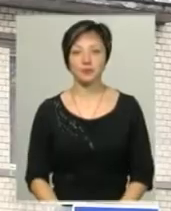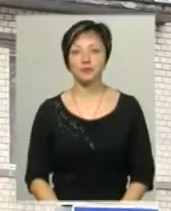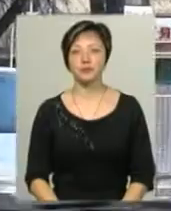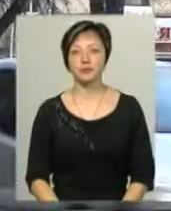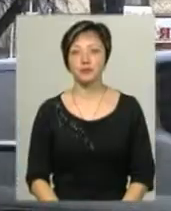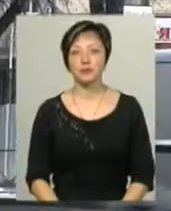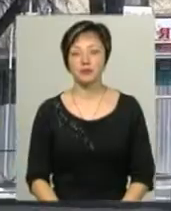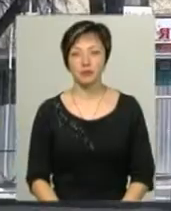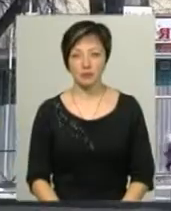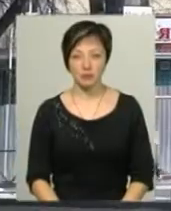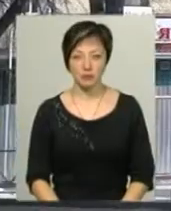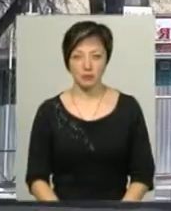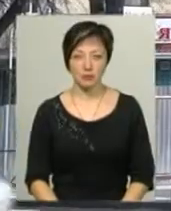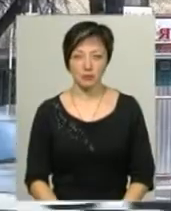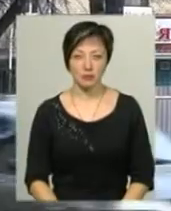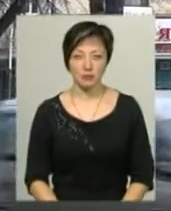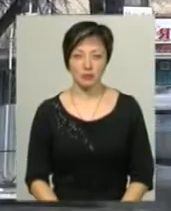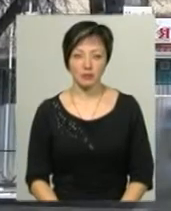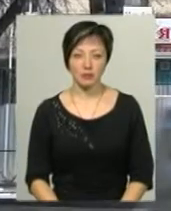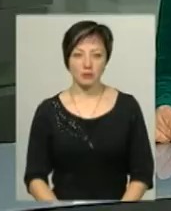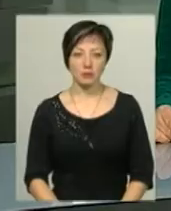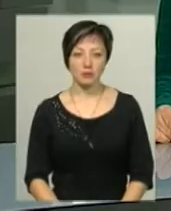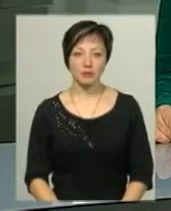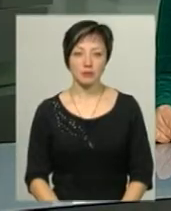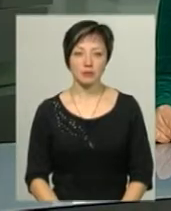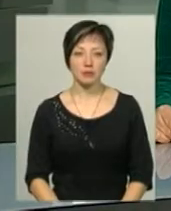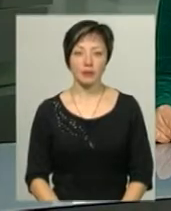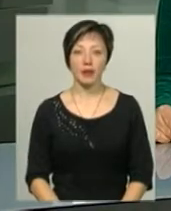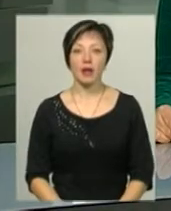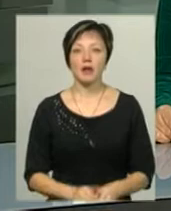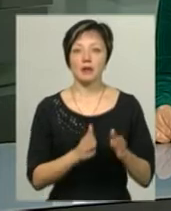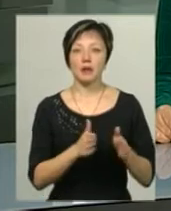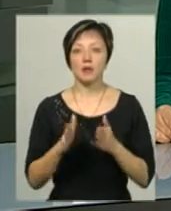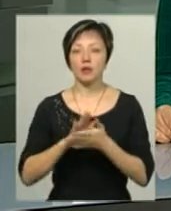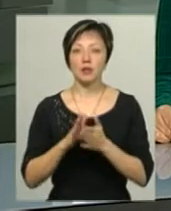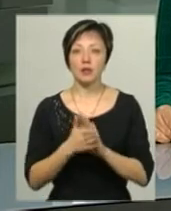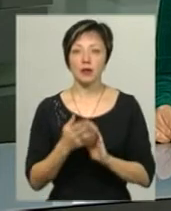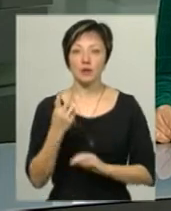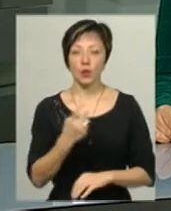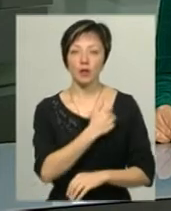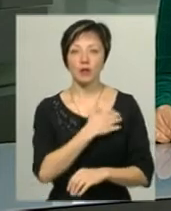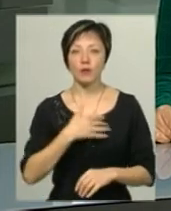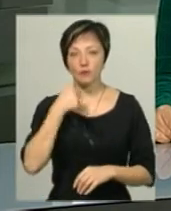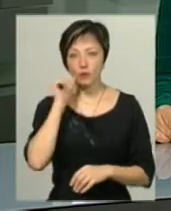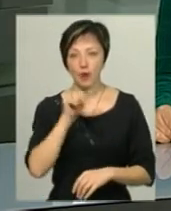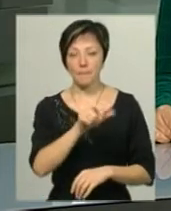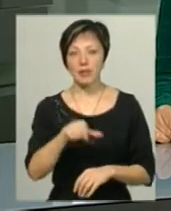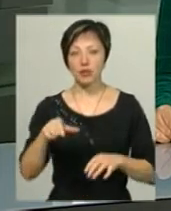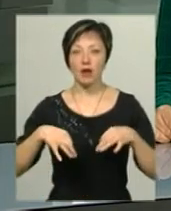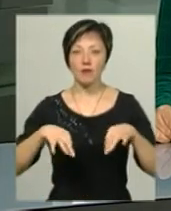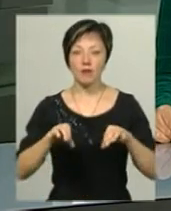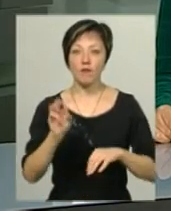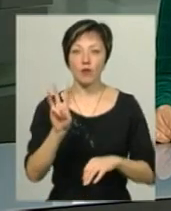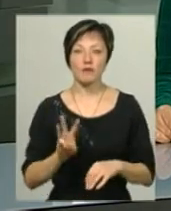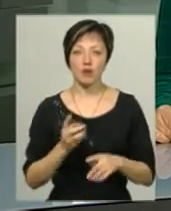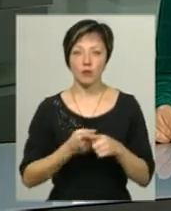Мовчан, Дем'ян Цегольник. Новини Поділля Центр. У стабільному стані перебувають двоє травмованих вчора пасажирів автівки